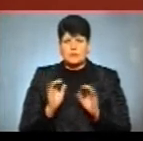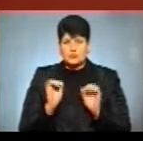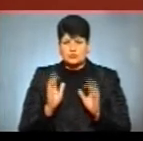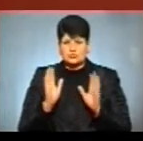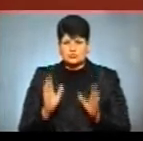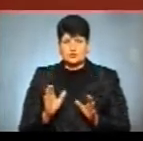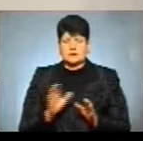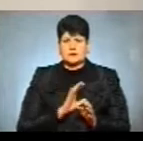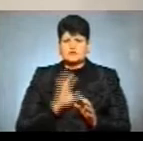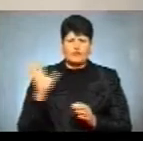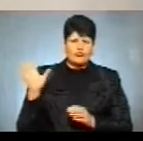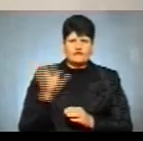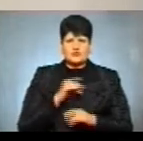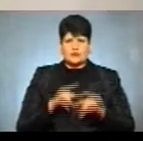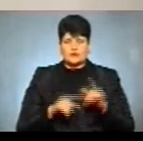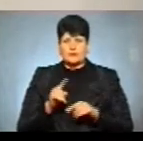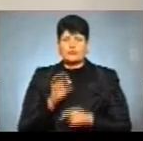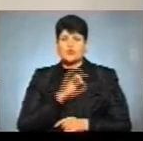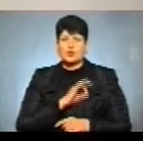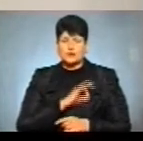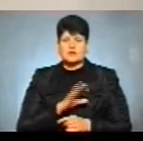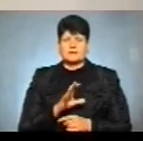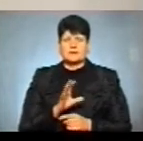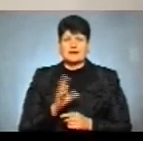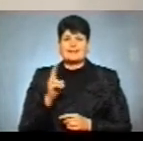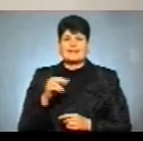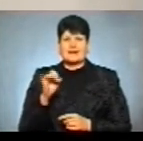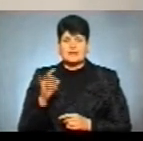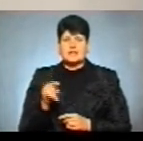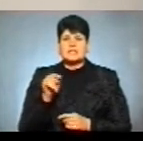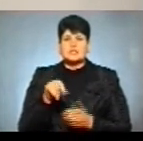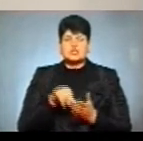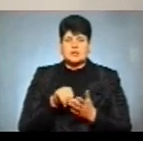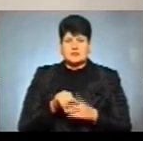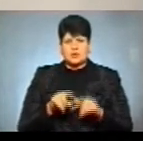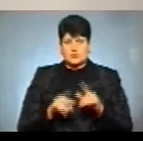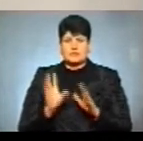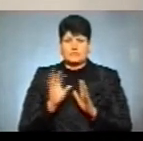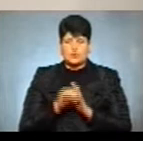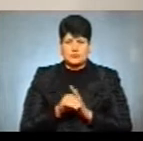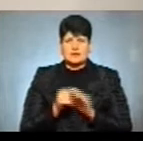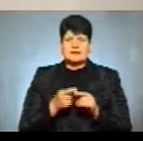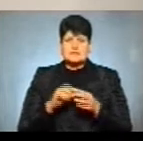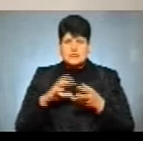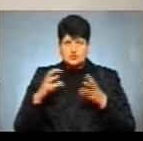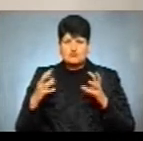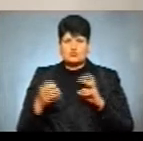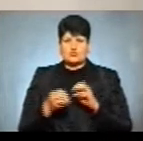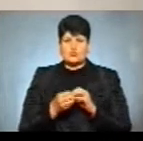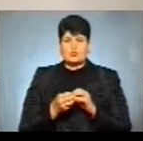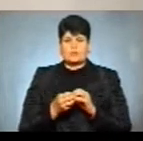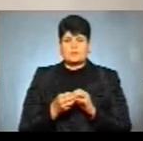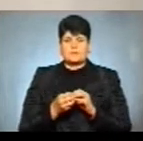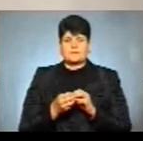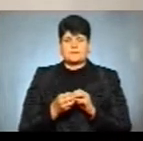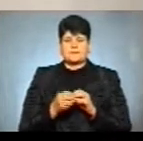родини, правильно? Ми рахуємо в доходи, ми рахуємо і декларанта, і членів їхніх родин також. Це сукупна